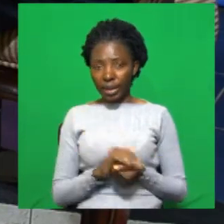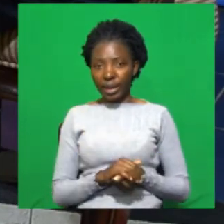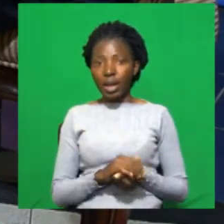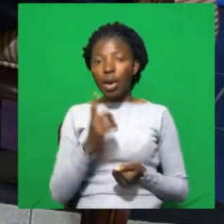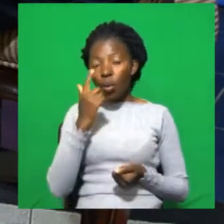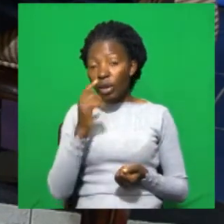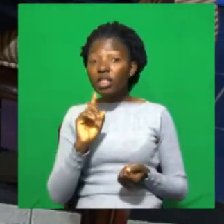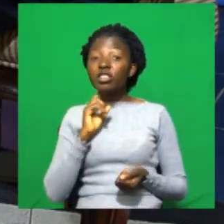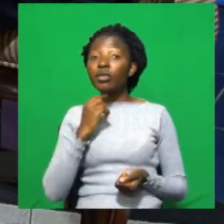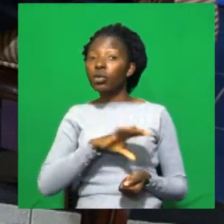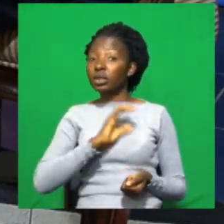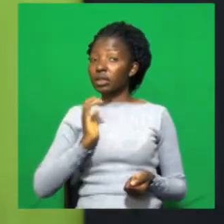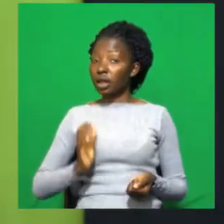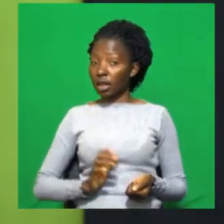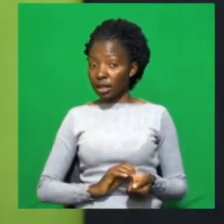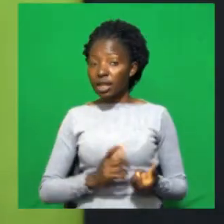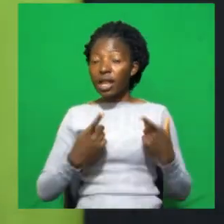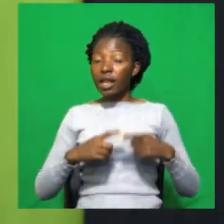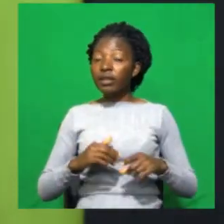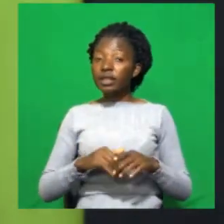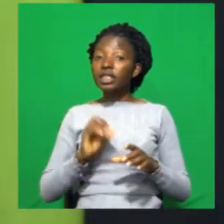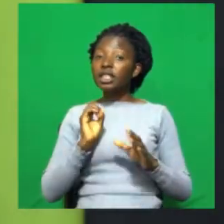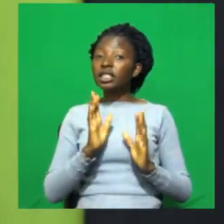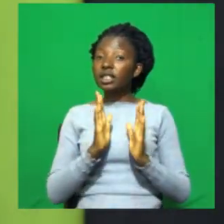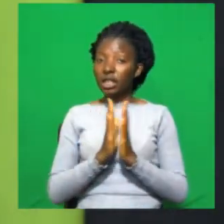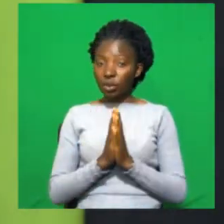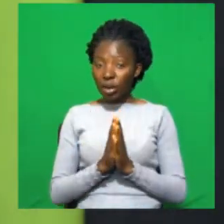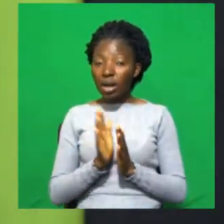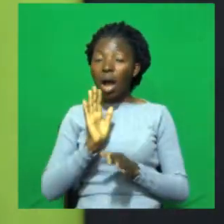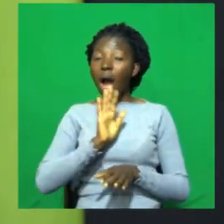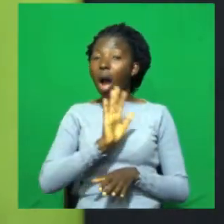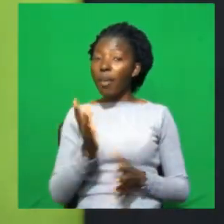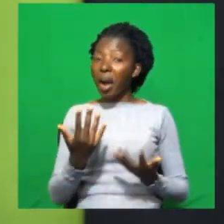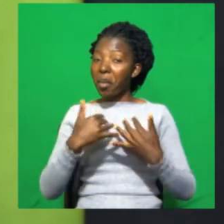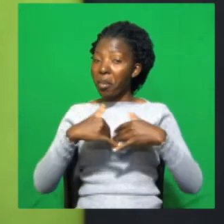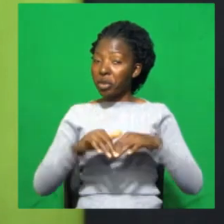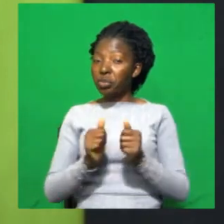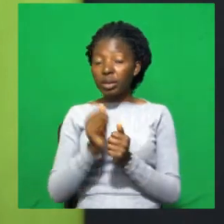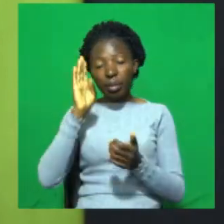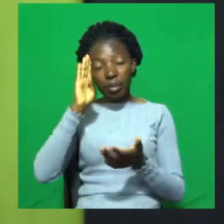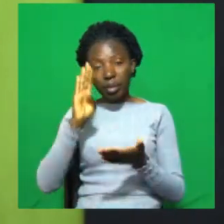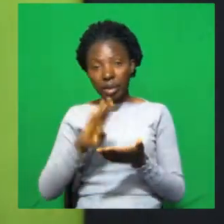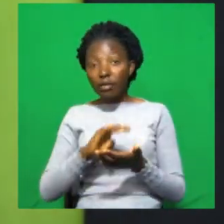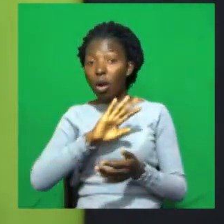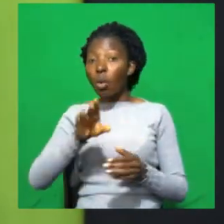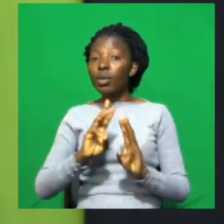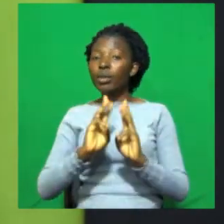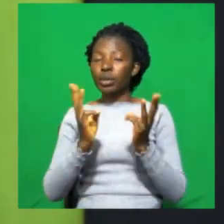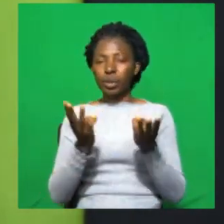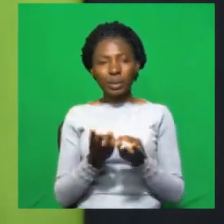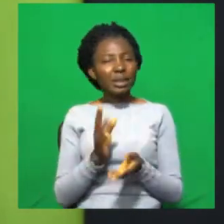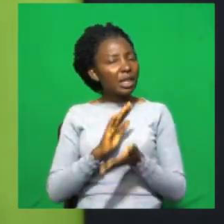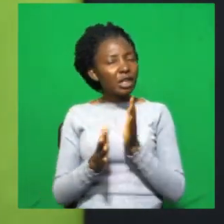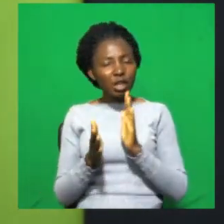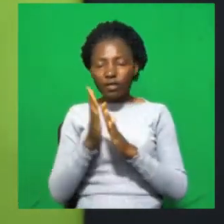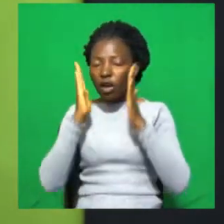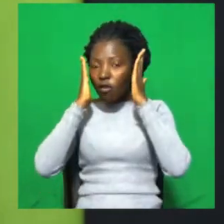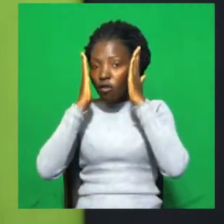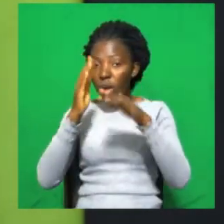kana Antikristu achigara mutemberi vanova pakati pevatendi vari pasi rese, zviri kureva kuti ngatibvisei maziso